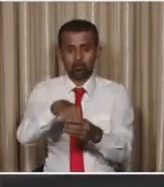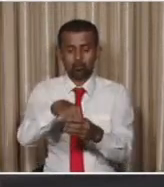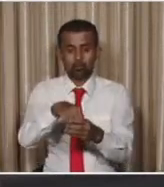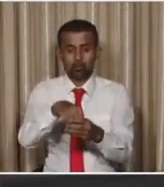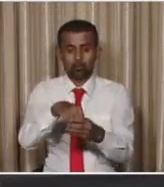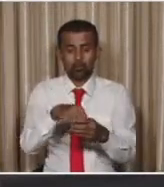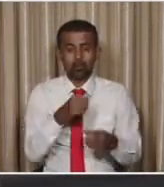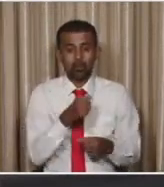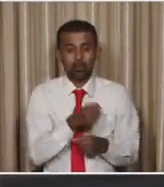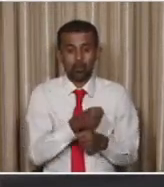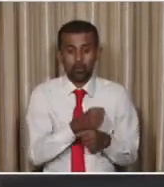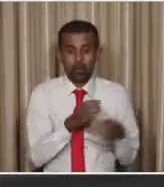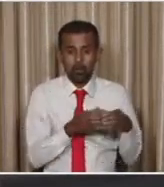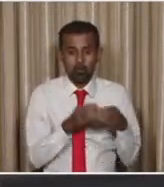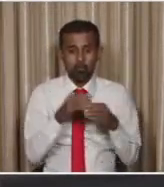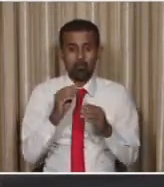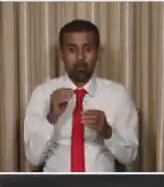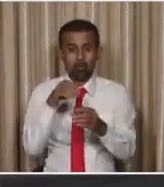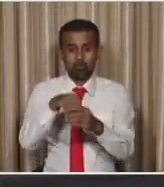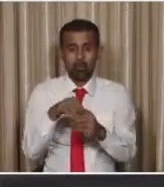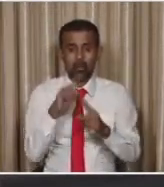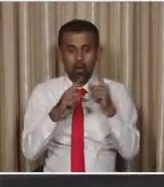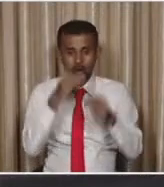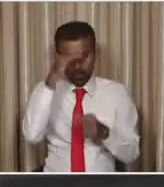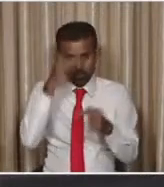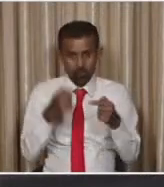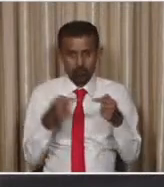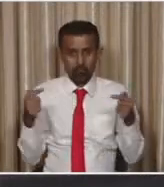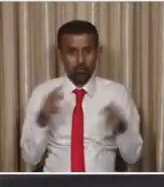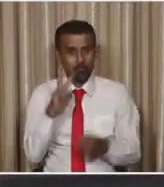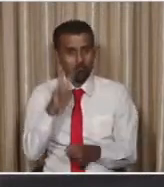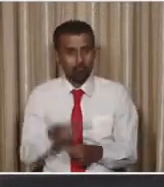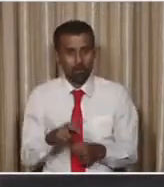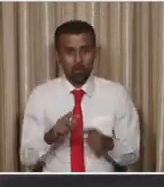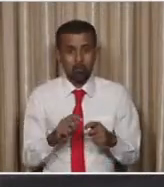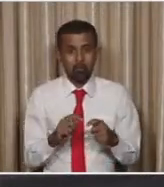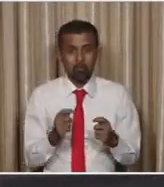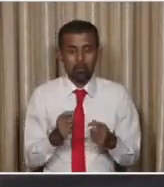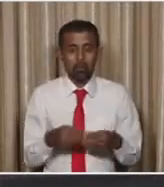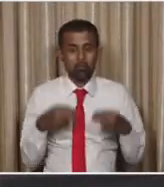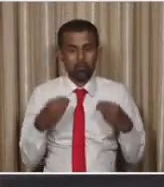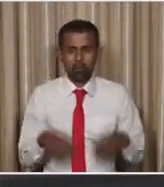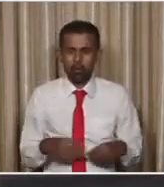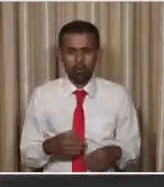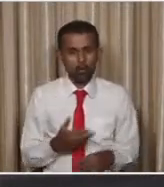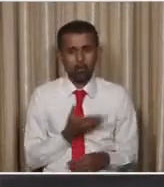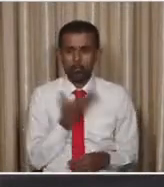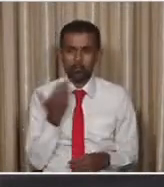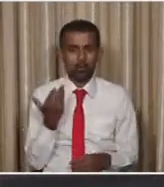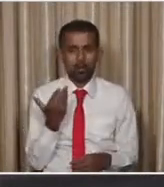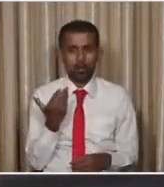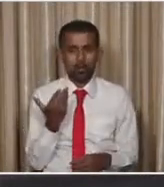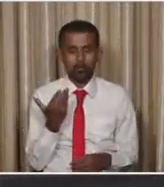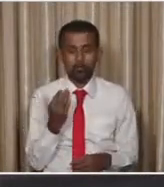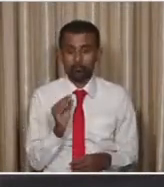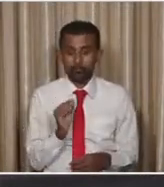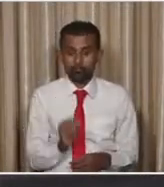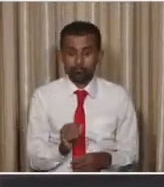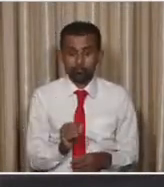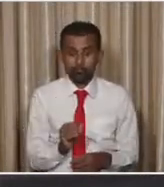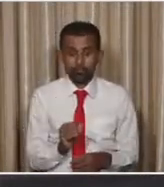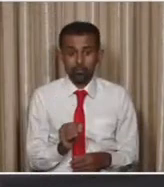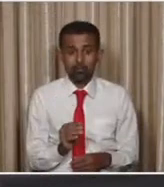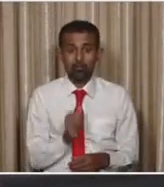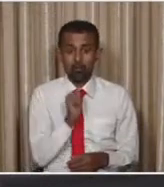පක්ෂයෙන් පත්වෙච්ච කතානායකවරයෙකුට විරුද්ධව ගේන විශ්වාසභංග යෝජනාව පරදින්න පුළුවන්. හැබැයි මේක